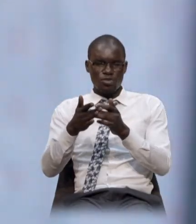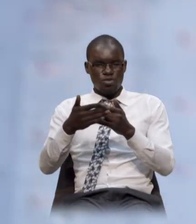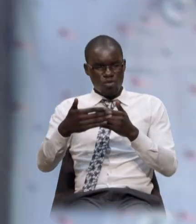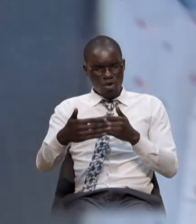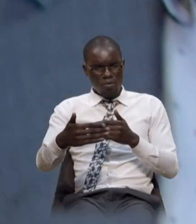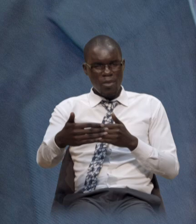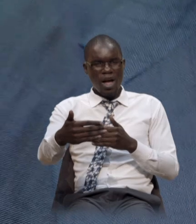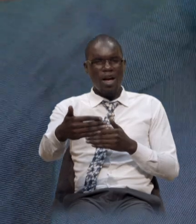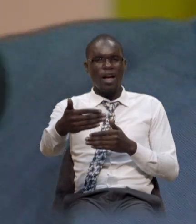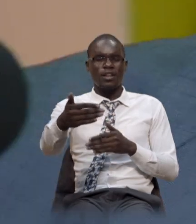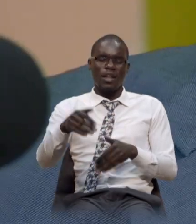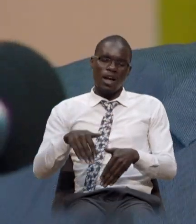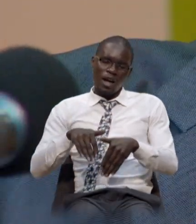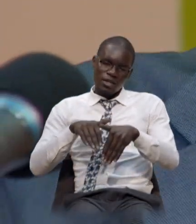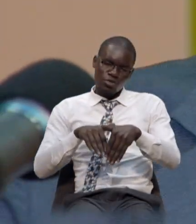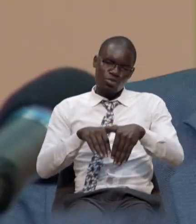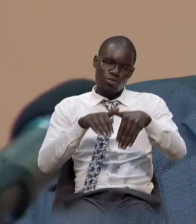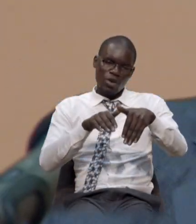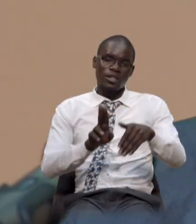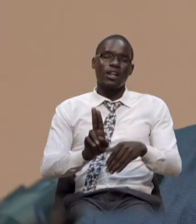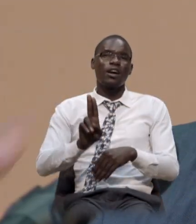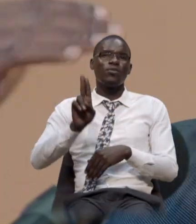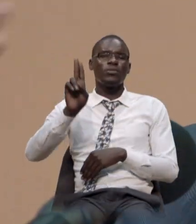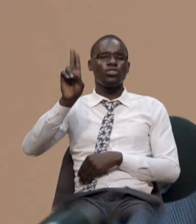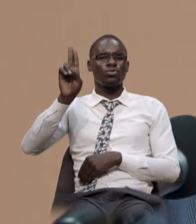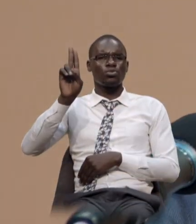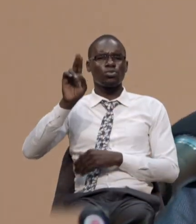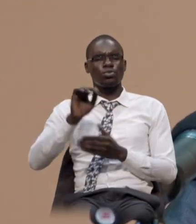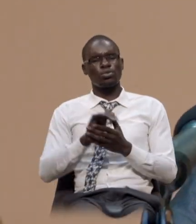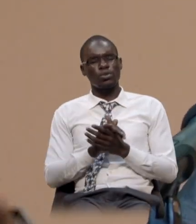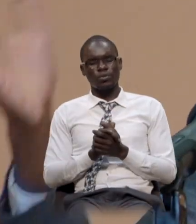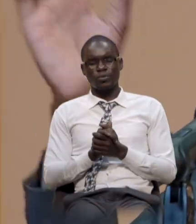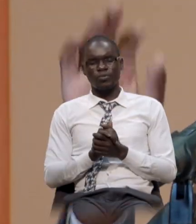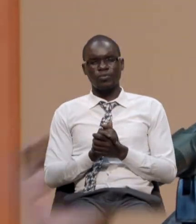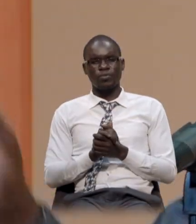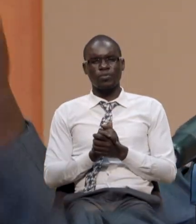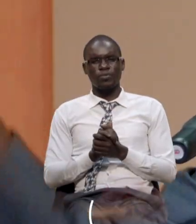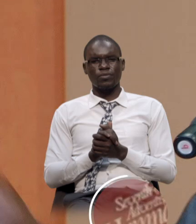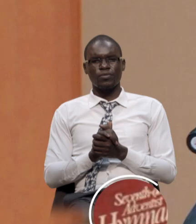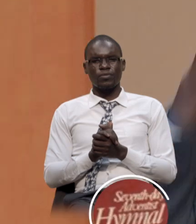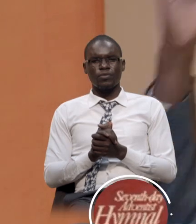Yesu yuko mbele, tumwandame juu.